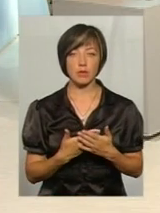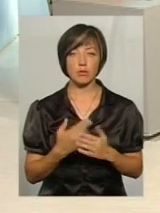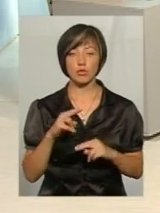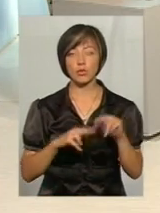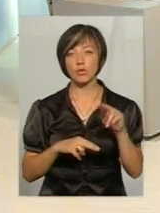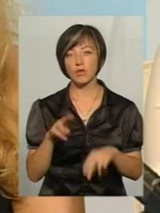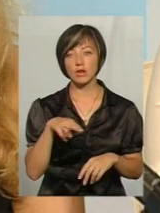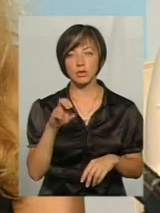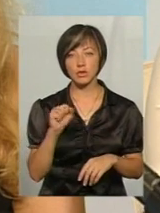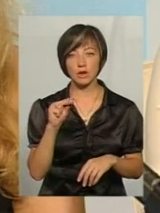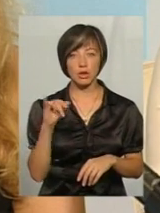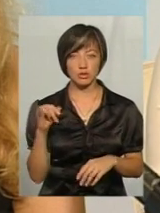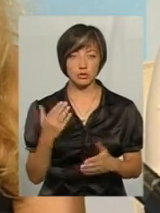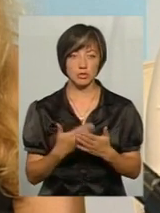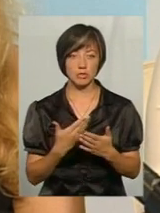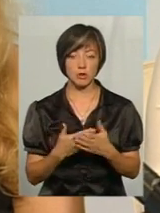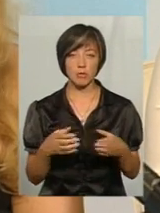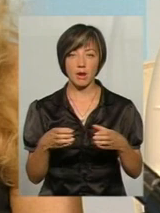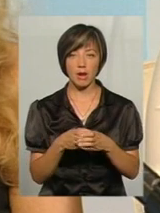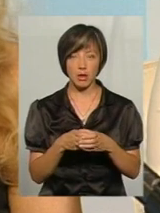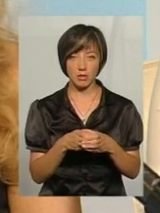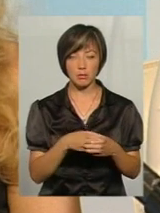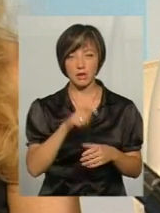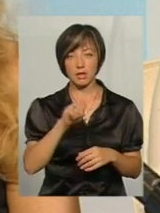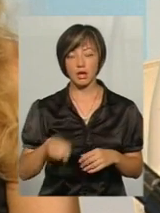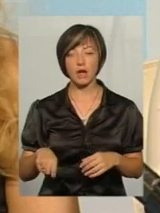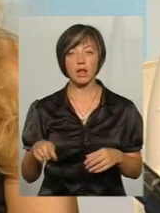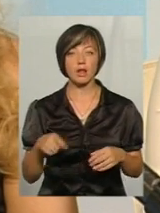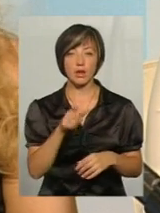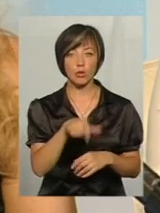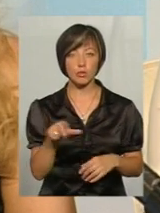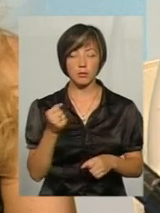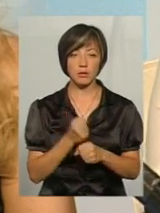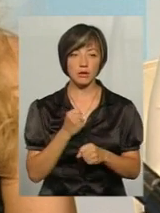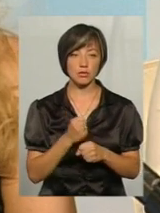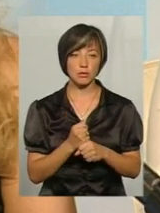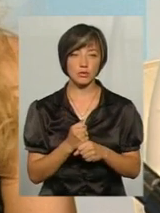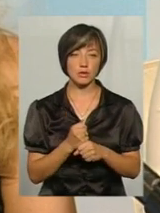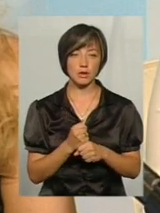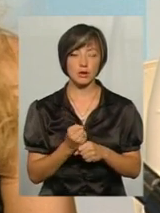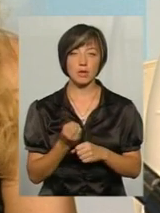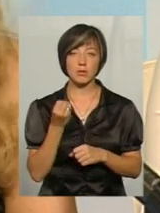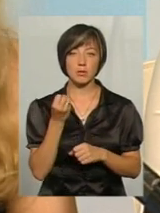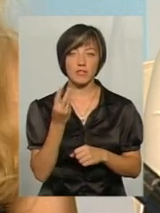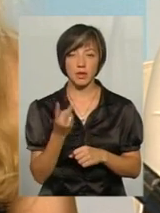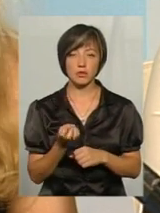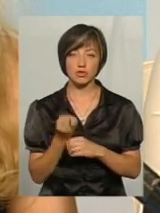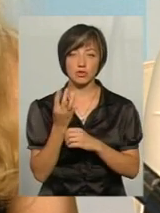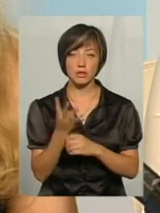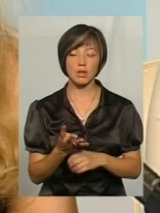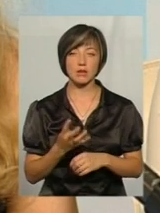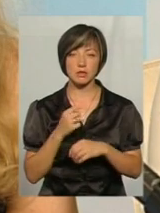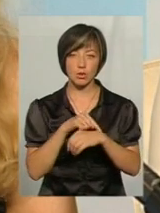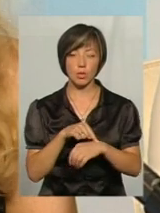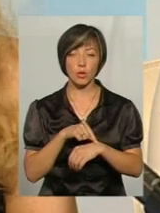будувати дачі. Якщо це бригада ціла приїхала, люди працюють там по 12, 14, 16